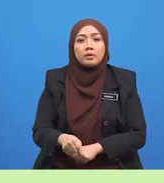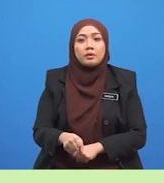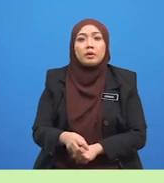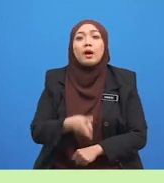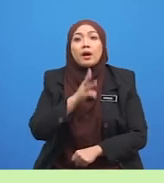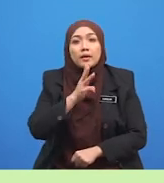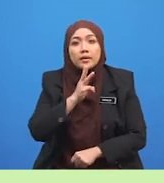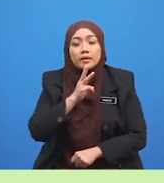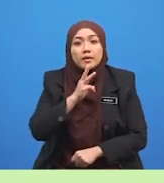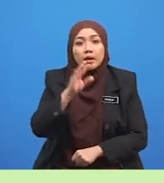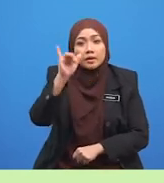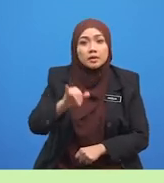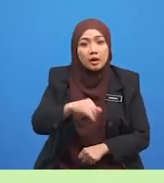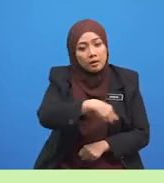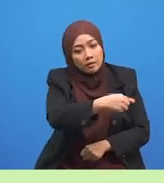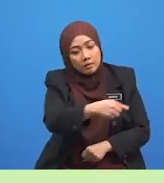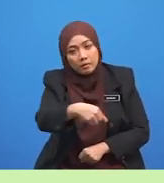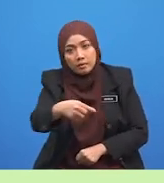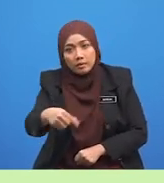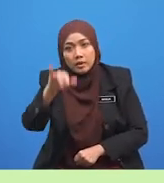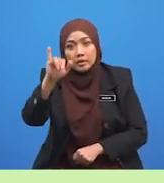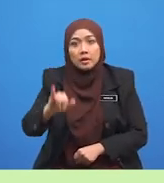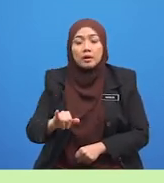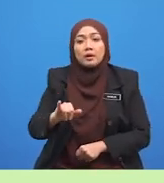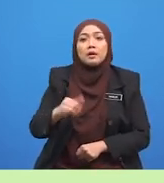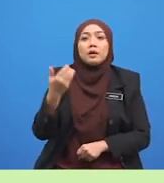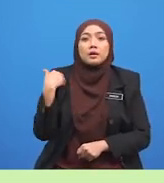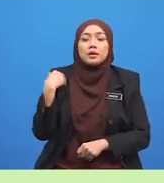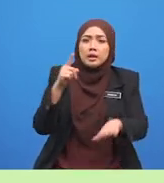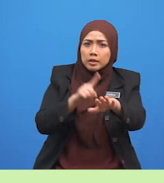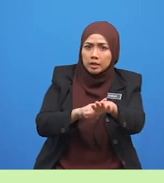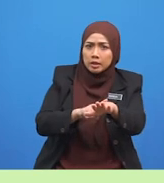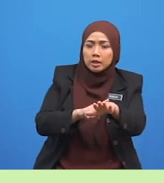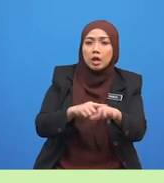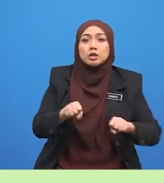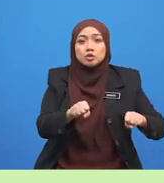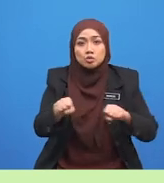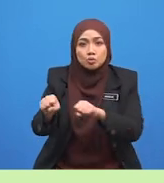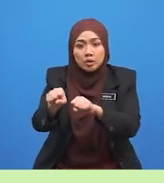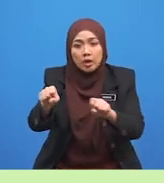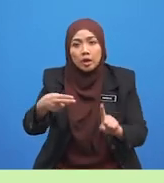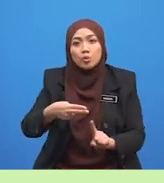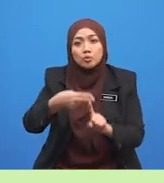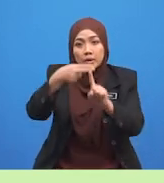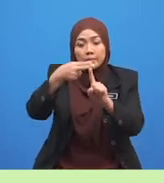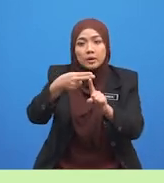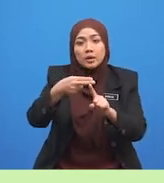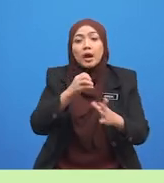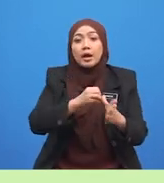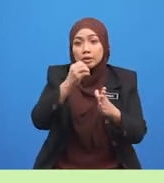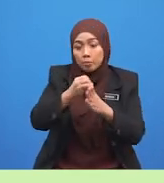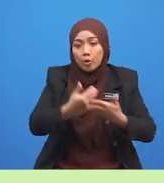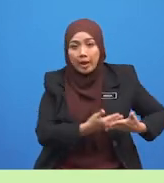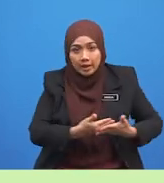yang mengalir sama ada di sungai utama ataupun anak sungai yang mengalir